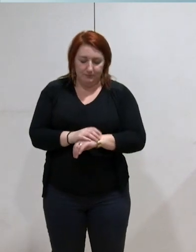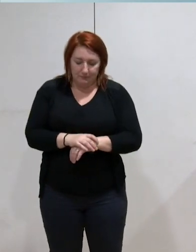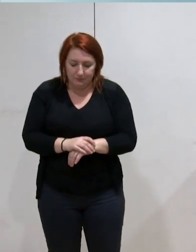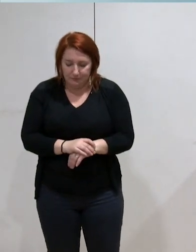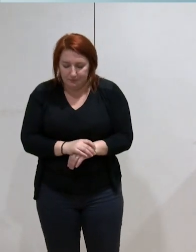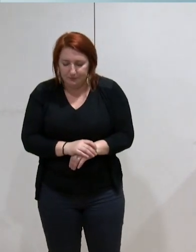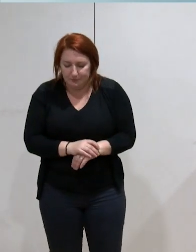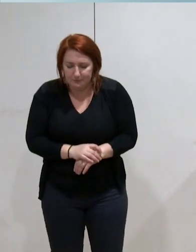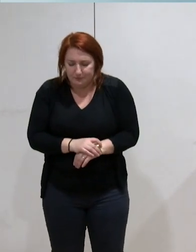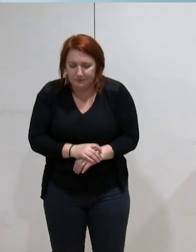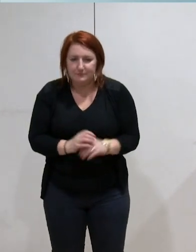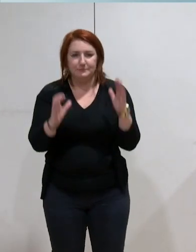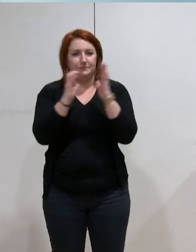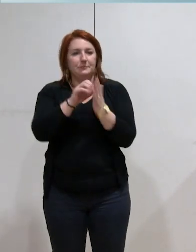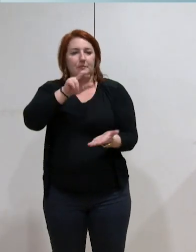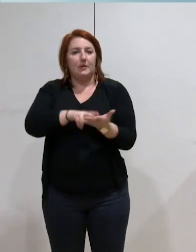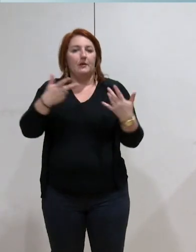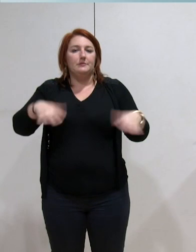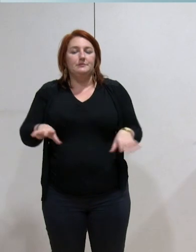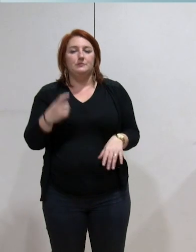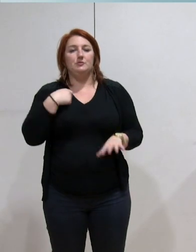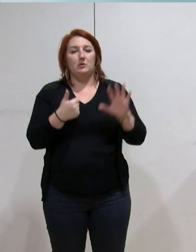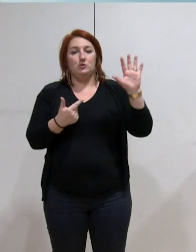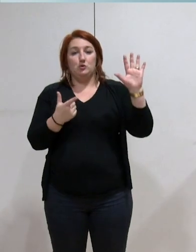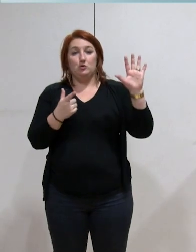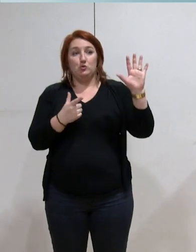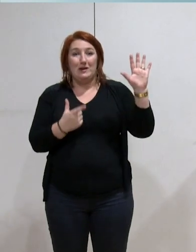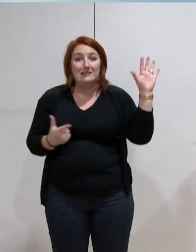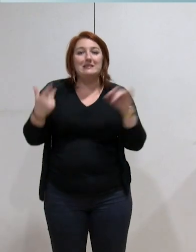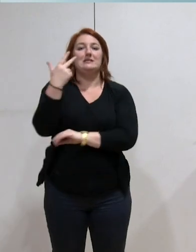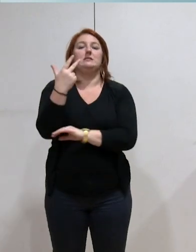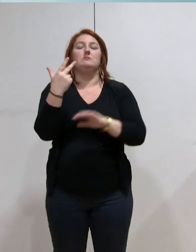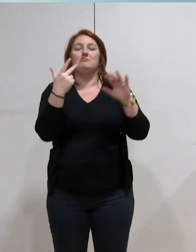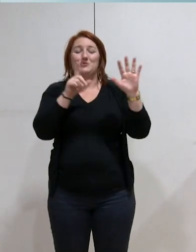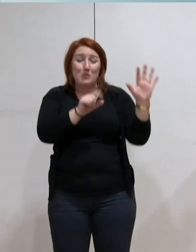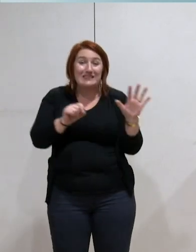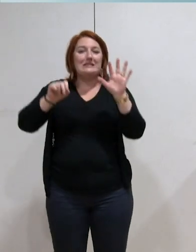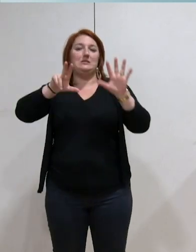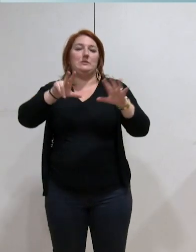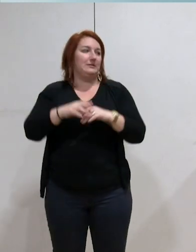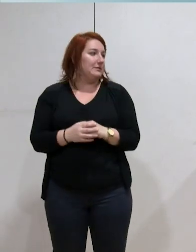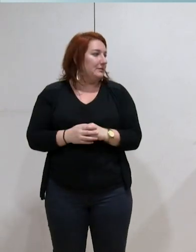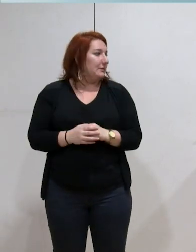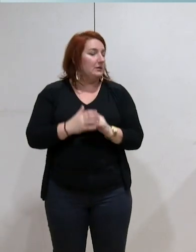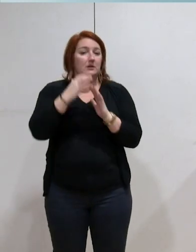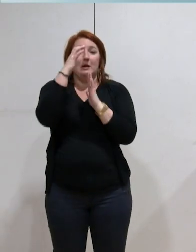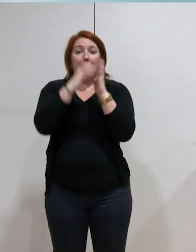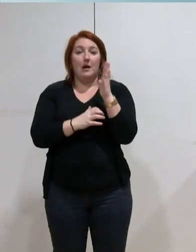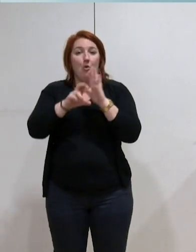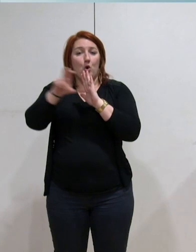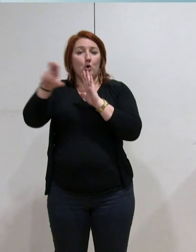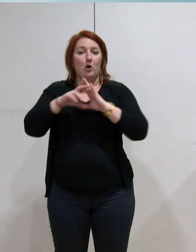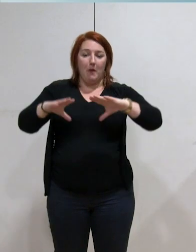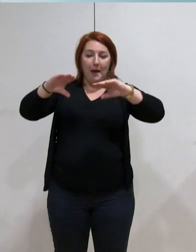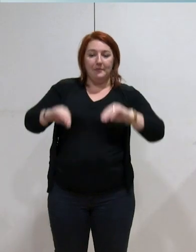délibération adoptée nous arrivons à la 78 c'est le rapport de grenovble